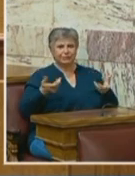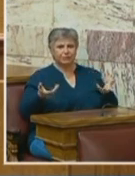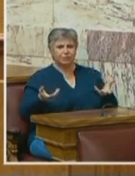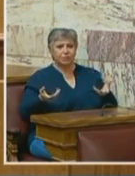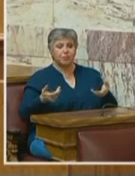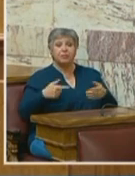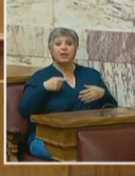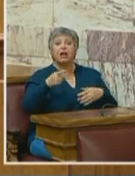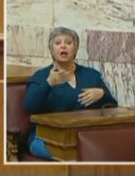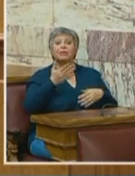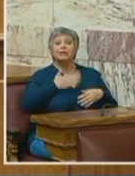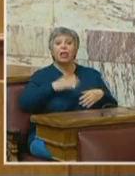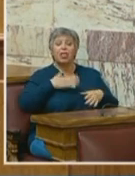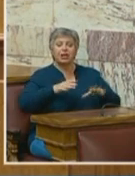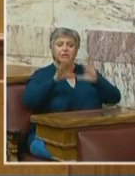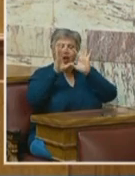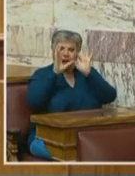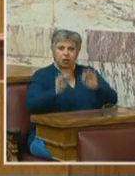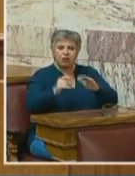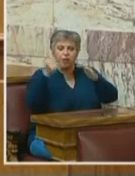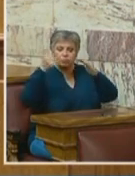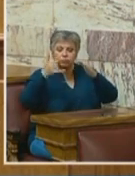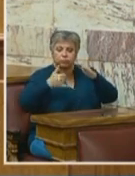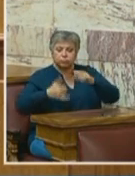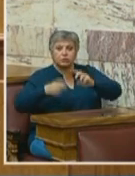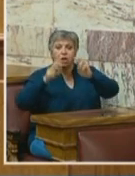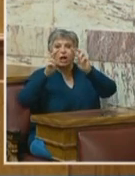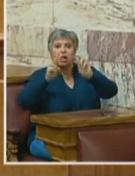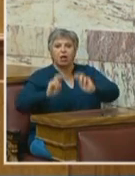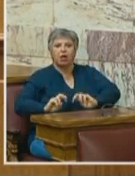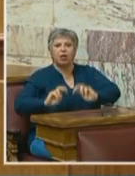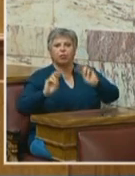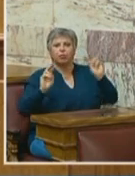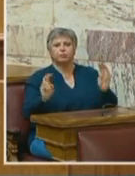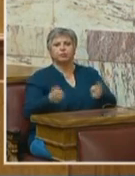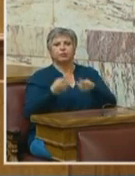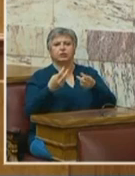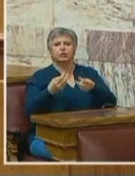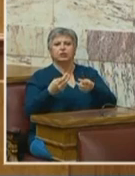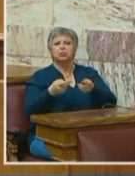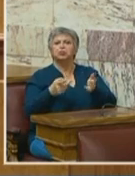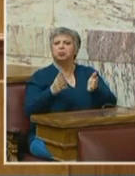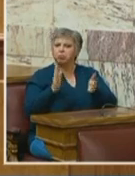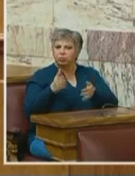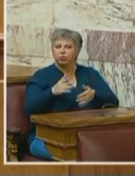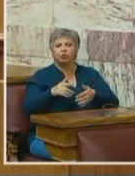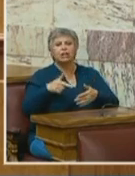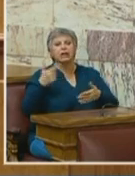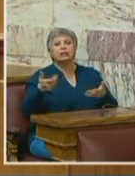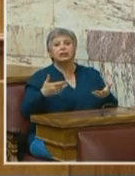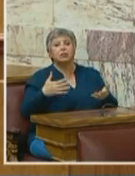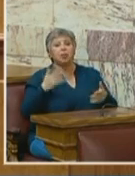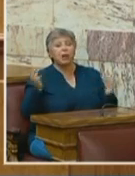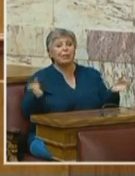την πραγματική διερεύνηση της υπόθεσης, τι σας εμπόδιζε να ελέγξετε τυχόν αξιόπινες